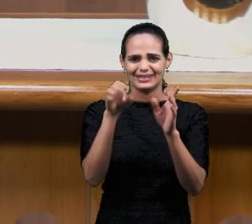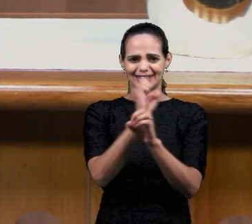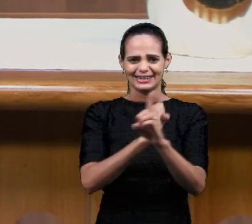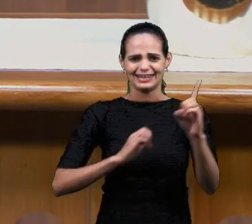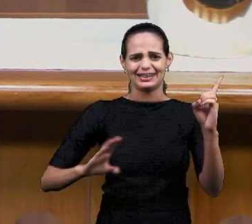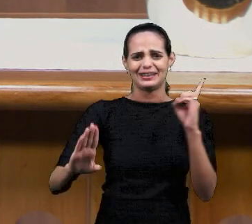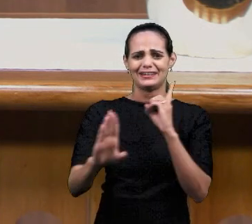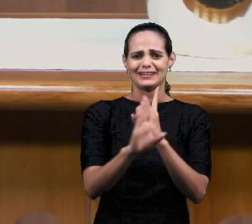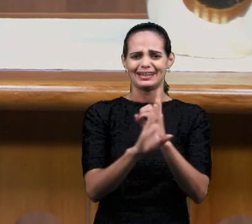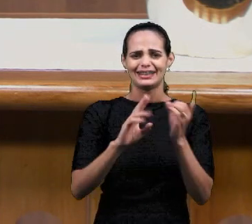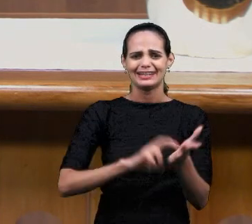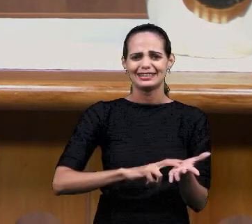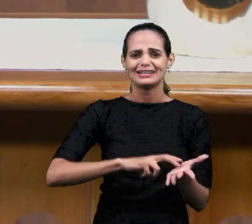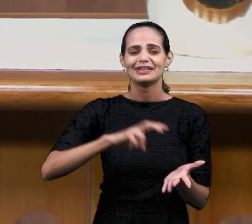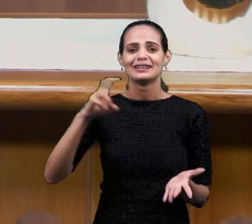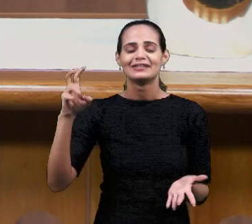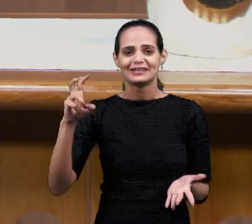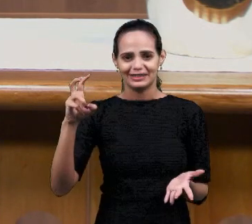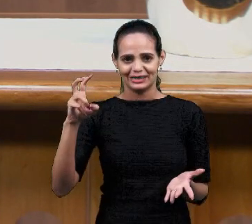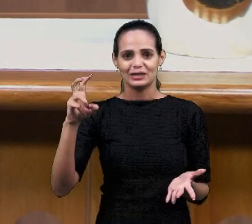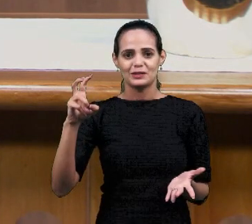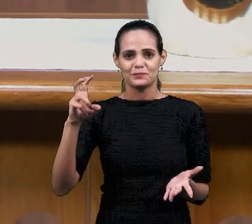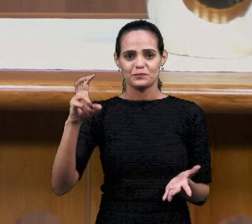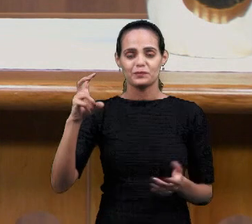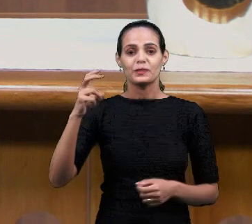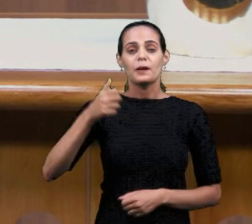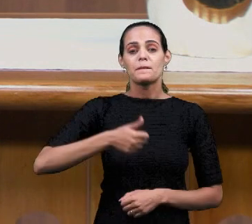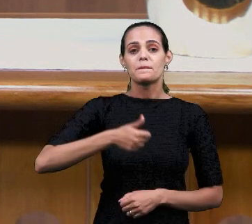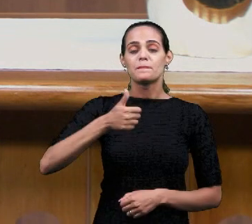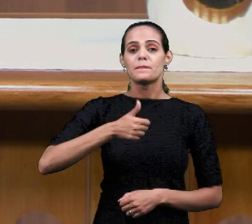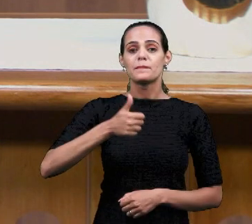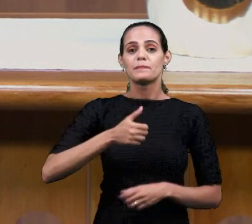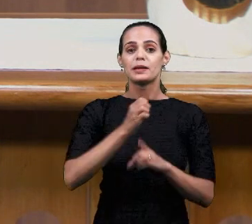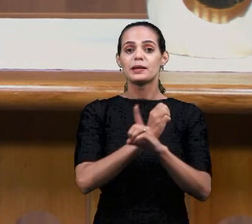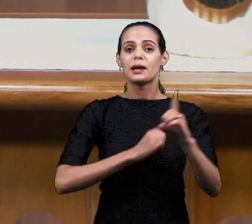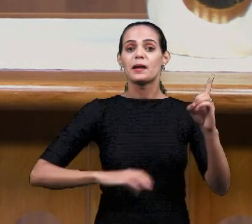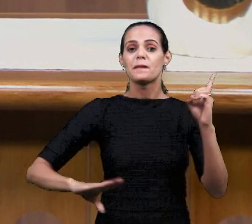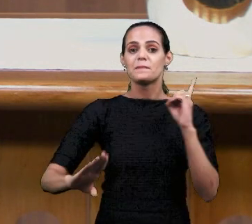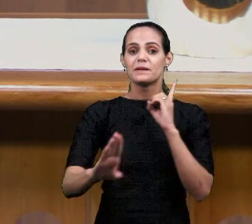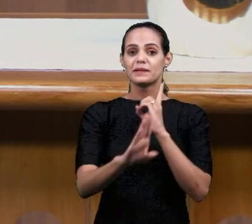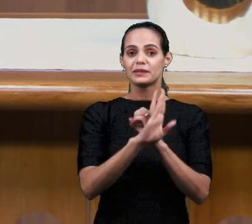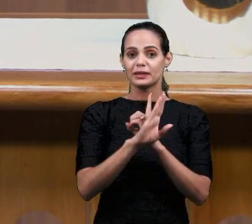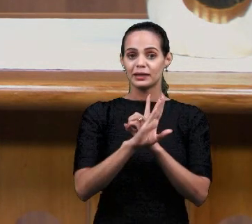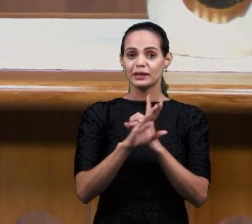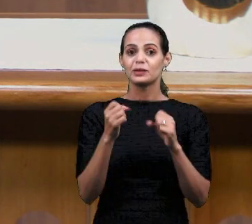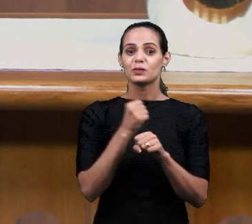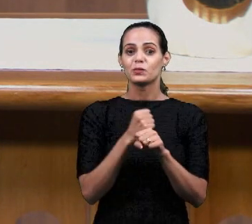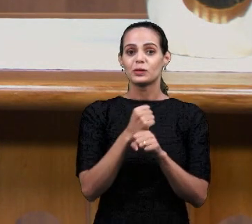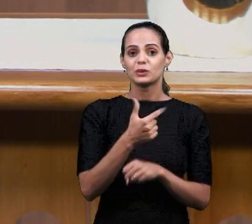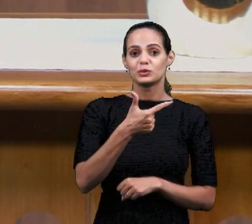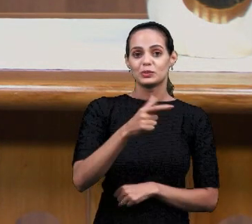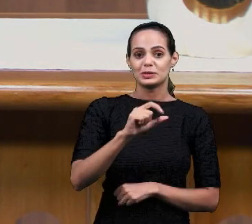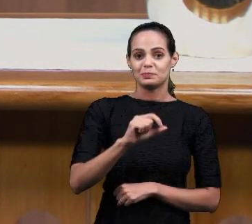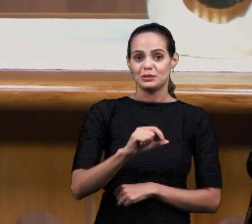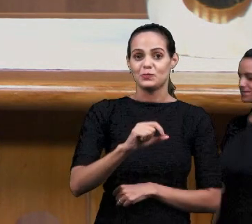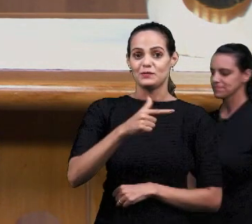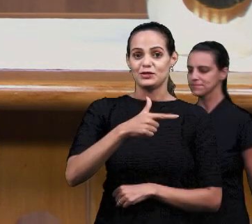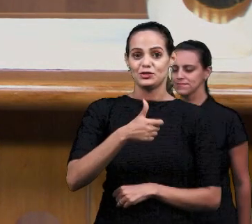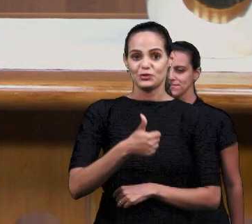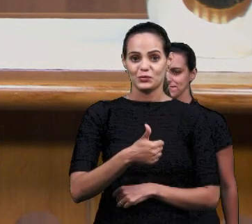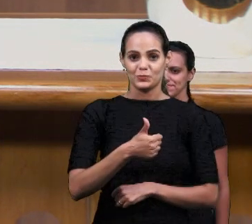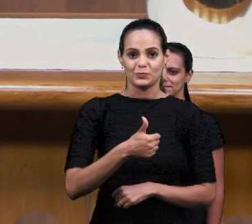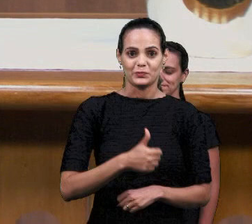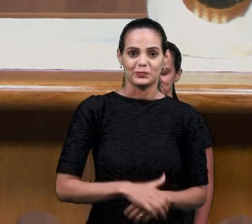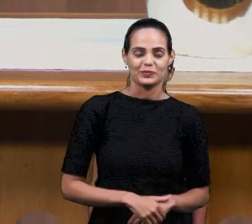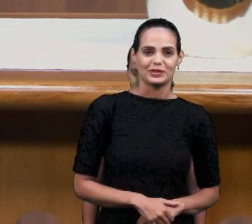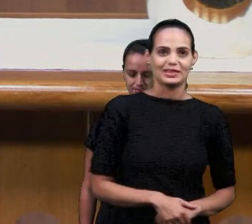dominicale, qui sera notre première école biblique dominicale de l'année 2021. Maintenant, nous allons passer ces